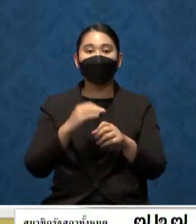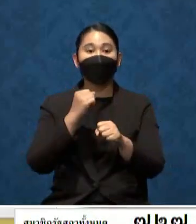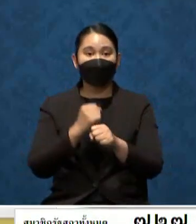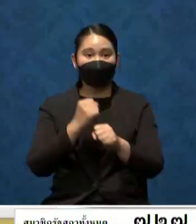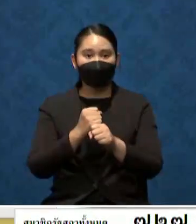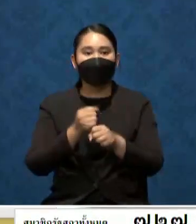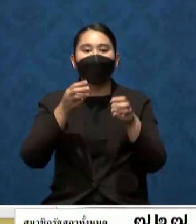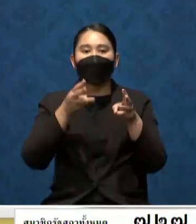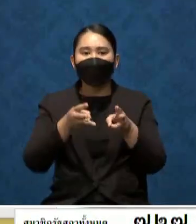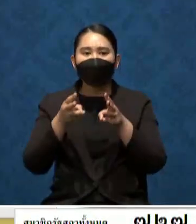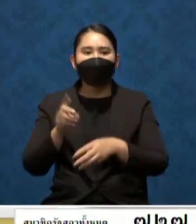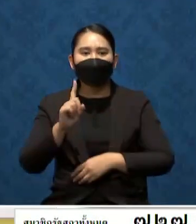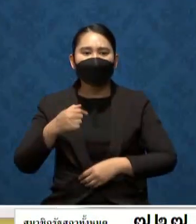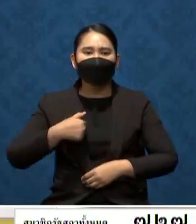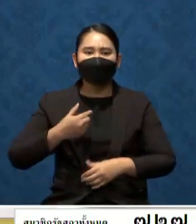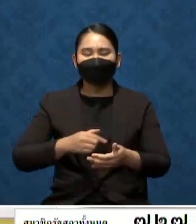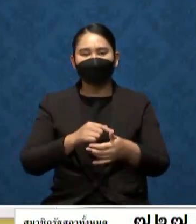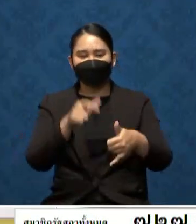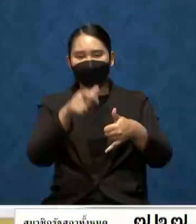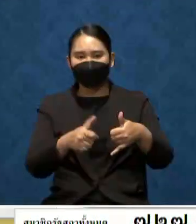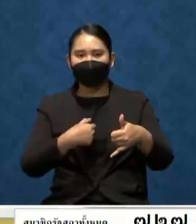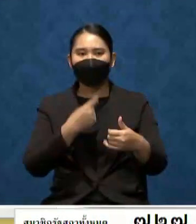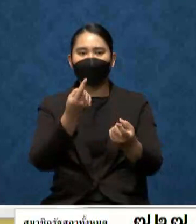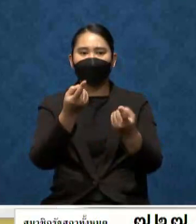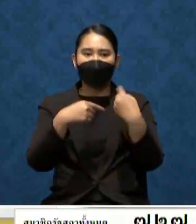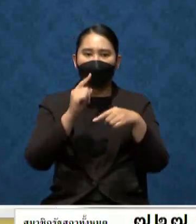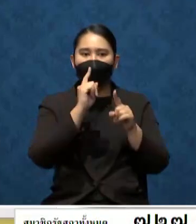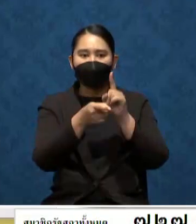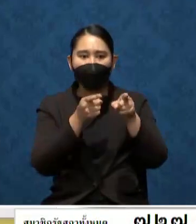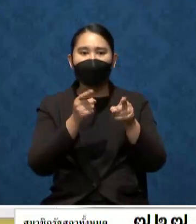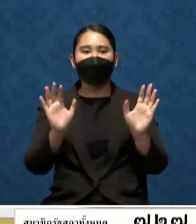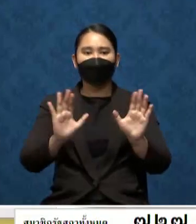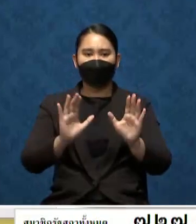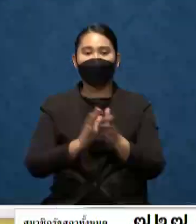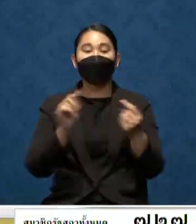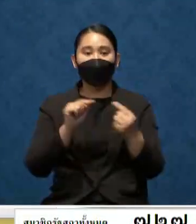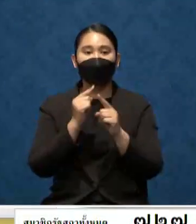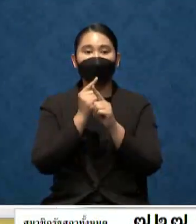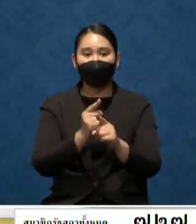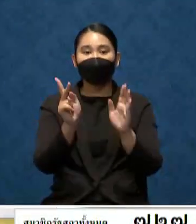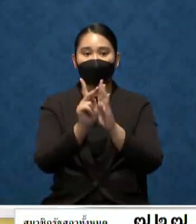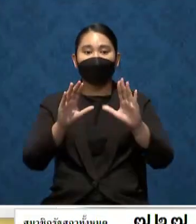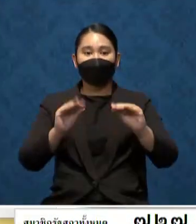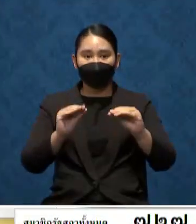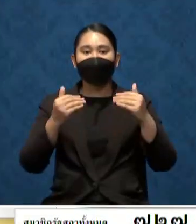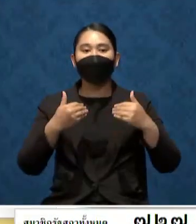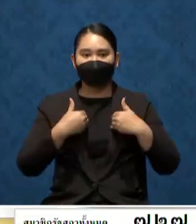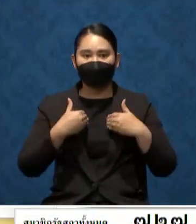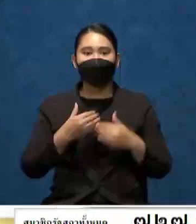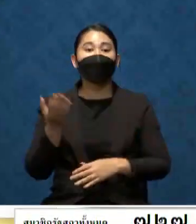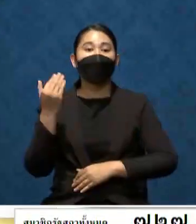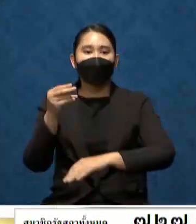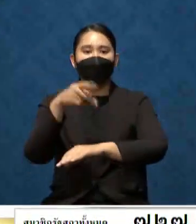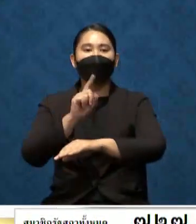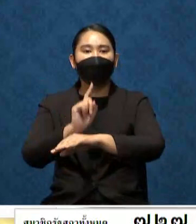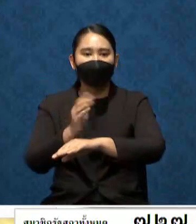วิธีแสดงกริยาใส่ร้ายเสียดสีซึ่งจริงๆมันก็อยู่ในข้อบังคับอยู่แล้วนะครับซึ่งช่วงนั้นท่านประธานอ